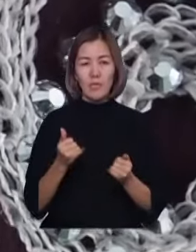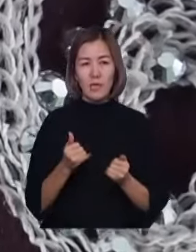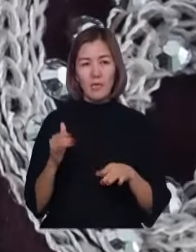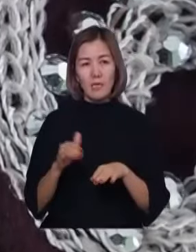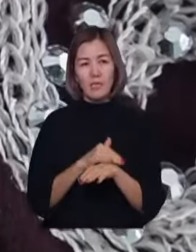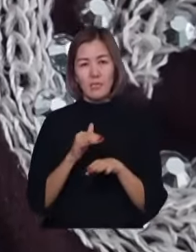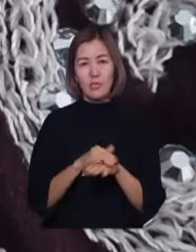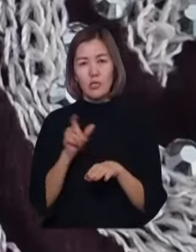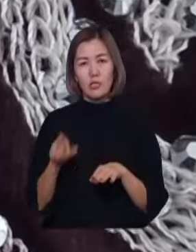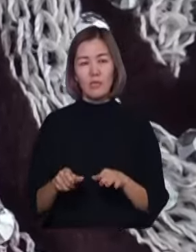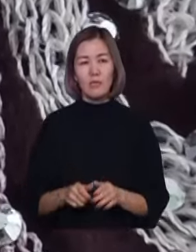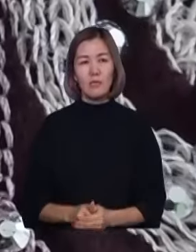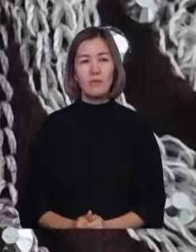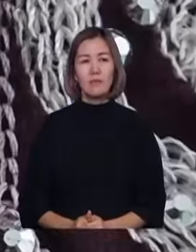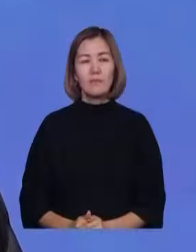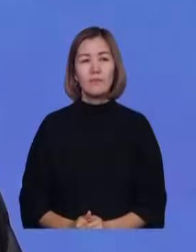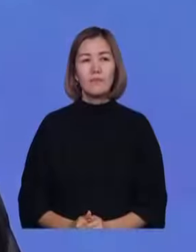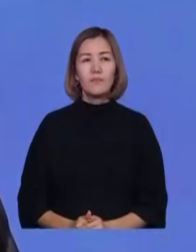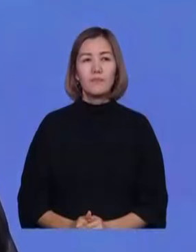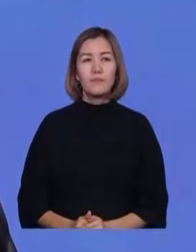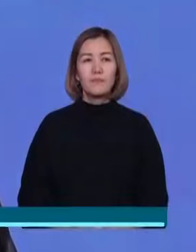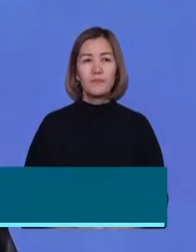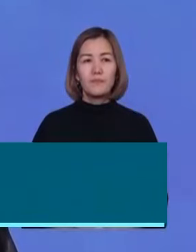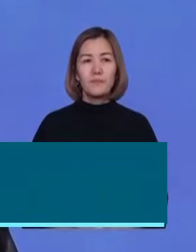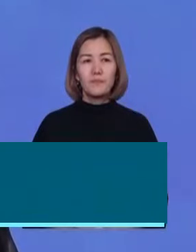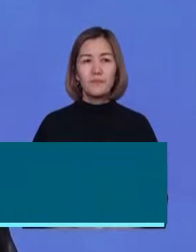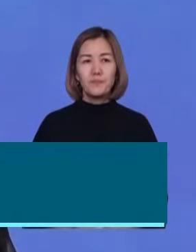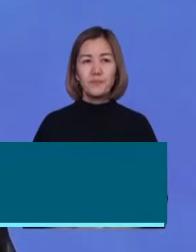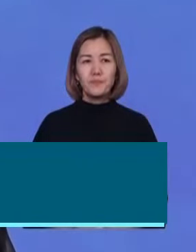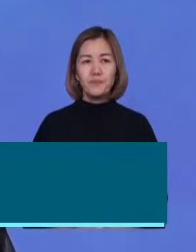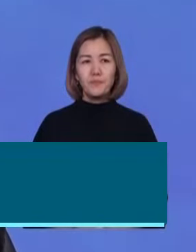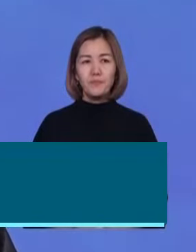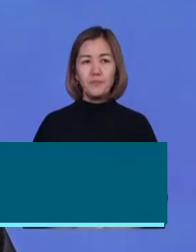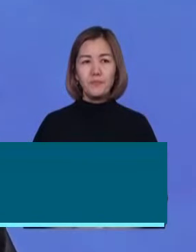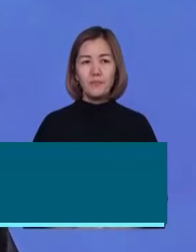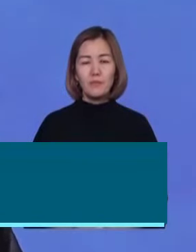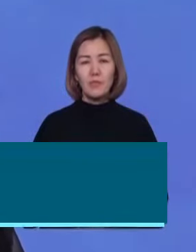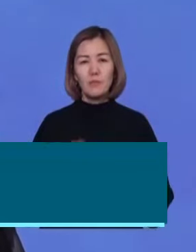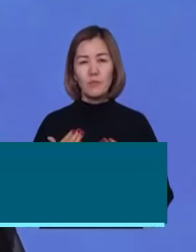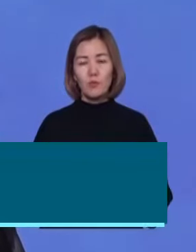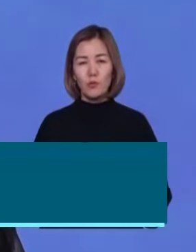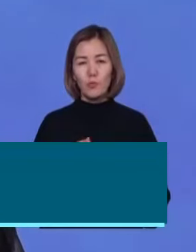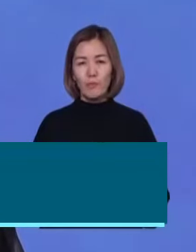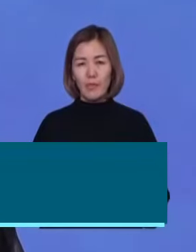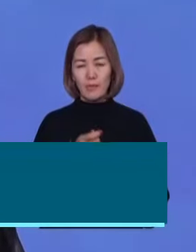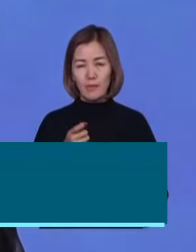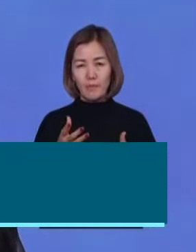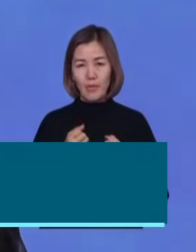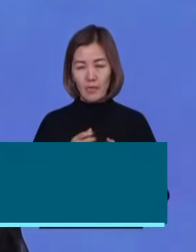жан. Әлеуметтік қызметтерге төс белгімен марапатталдым.